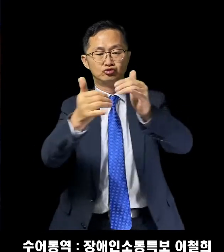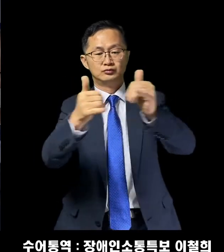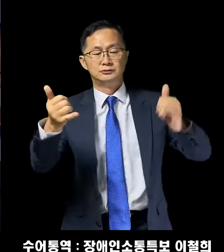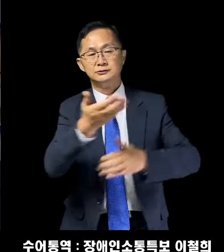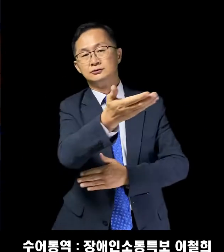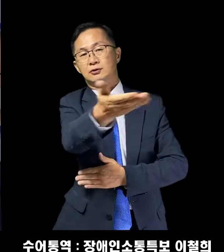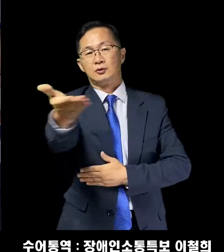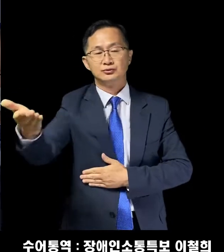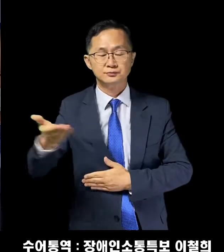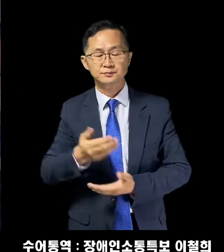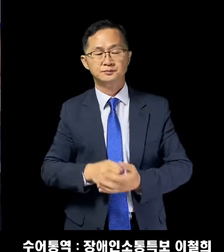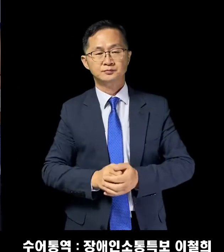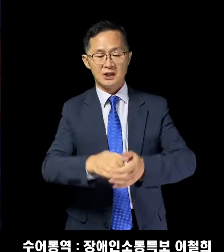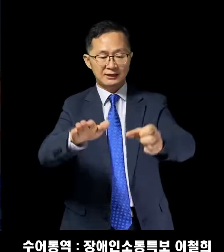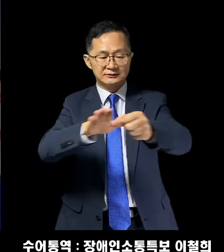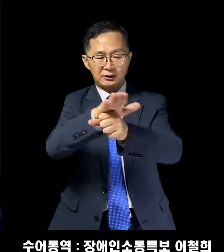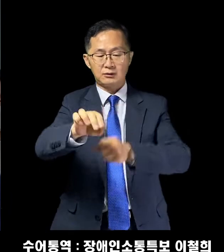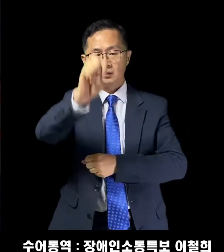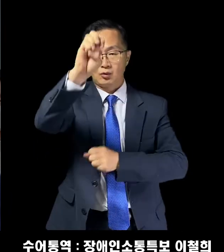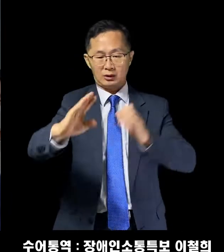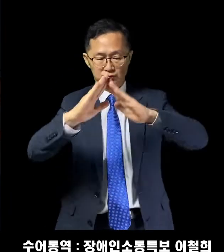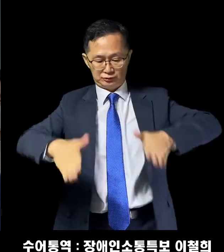광주 전남의